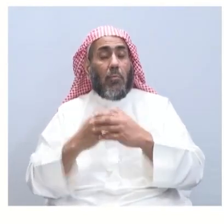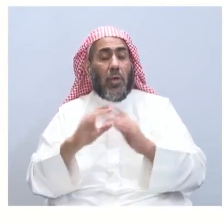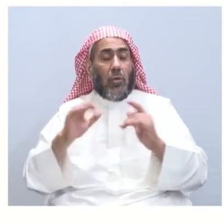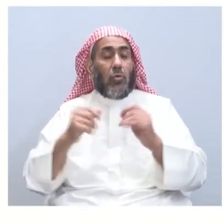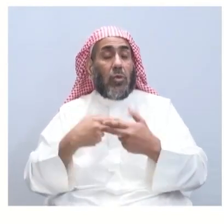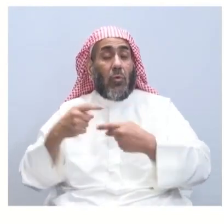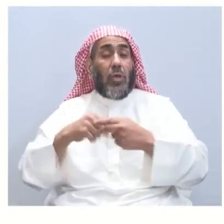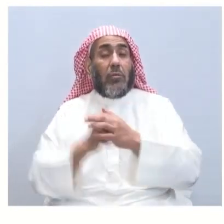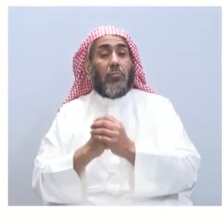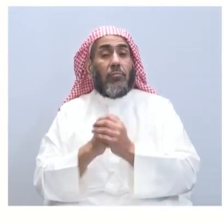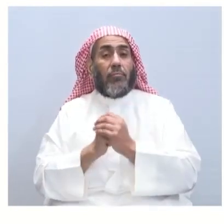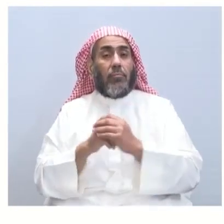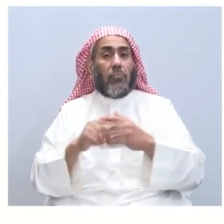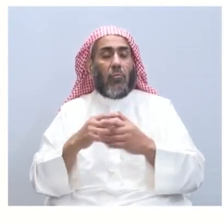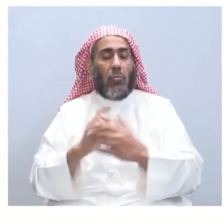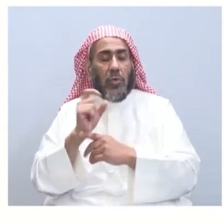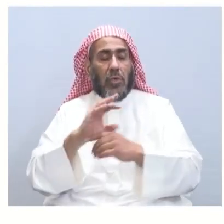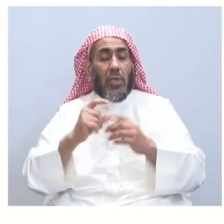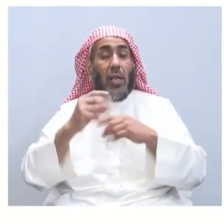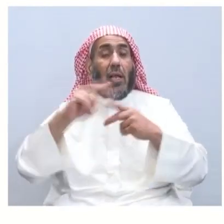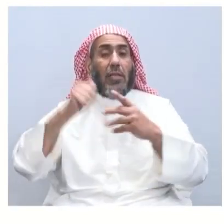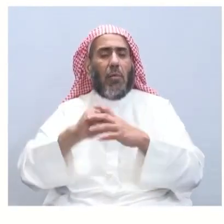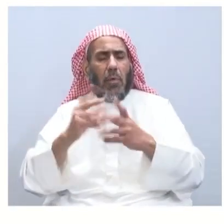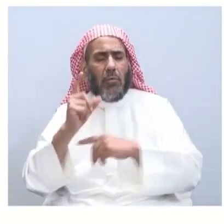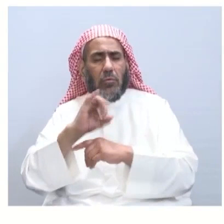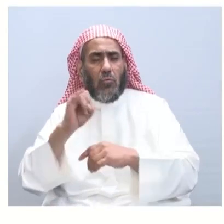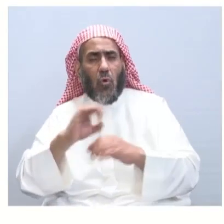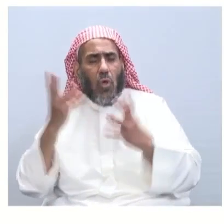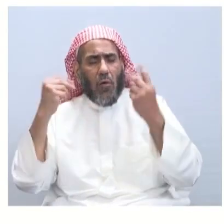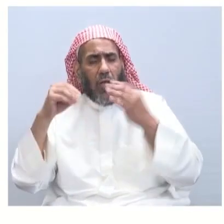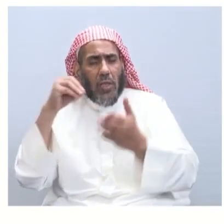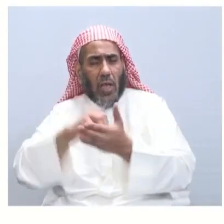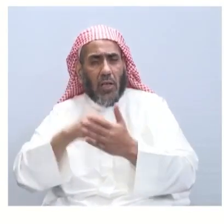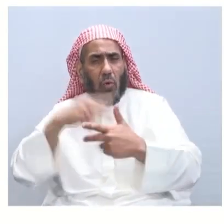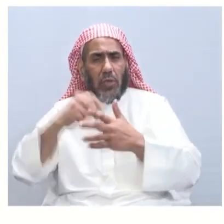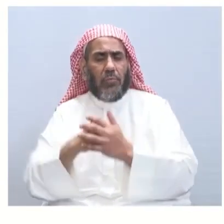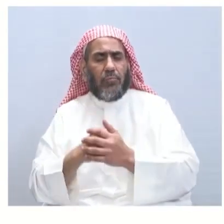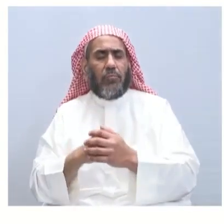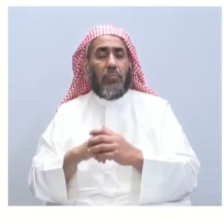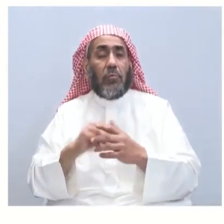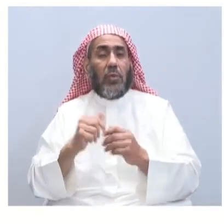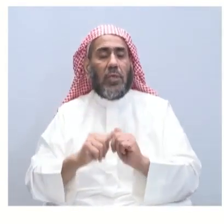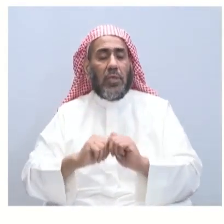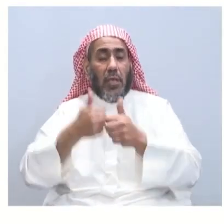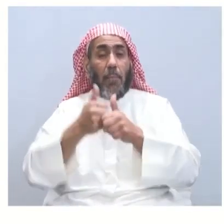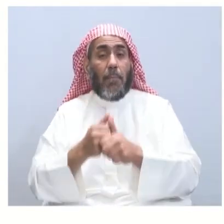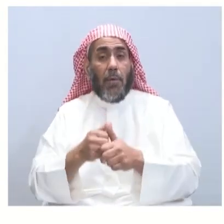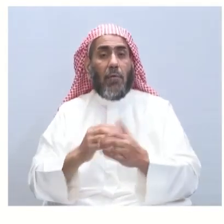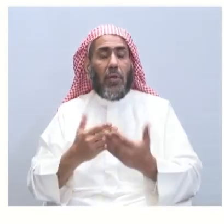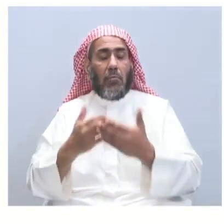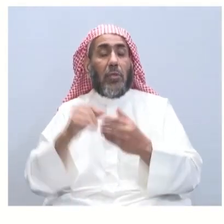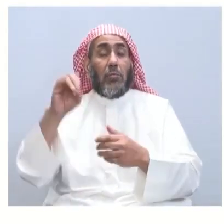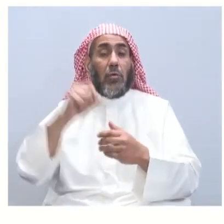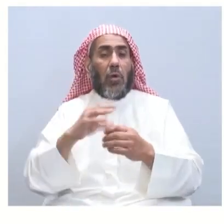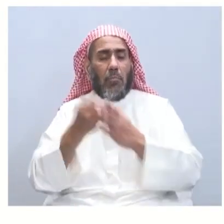التواصل بين كرسي الادب السعودي والمؤسسات الاكاديميه بعض المؤسسات الاكاديميه والثقافيه داخليا وخارجيا وكذلك ايضا اسهام في خدمه